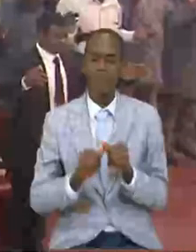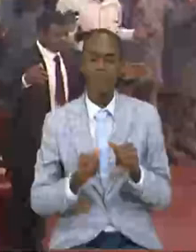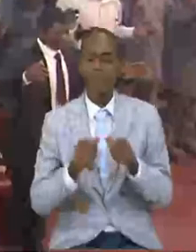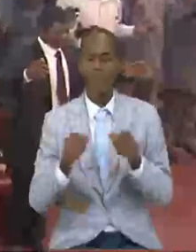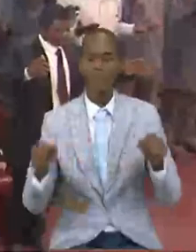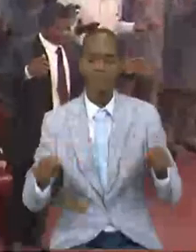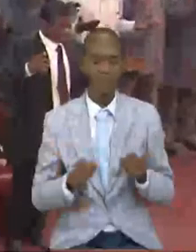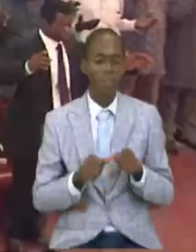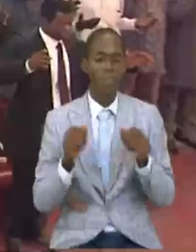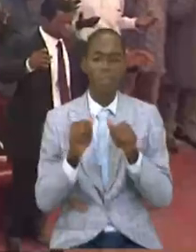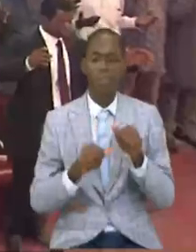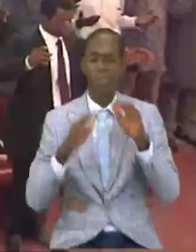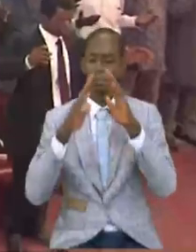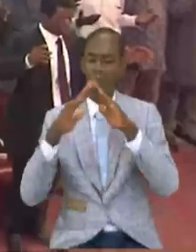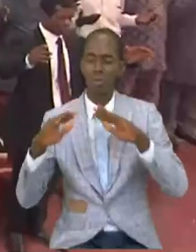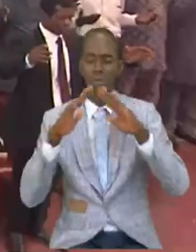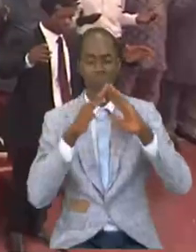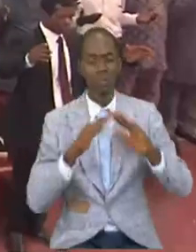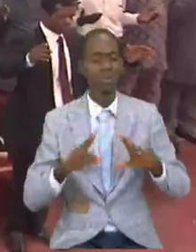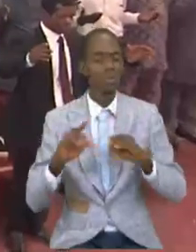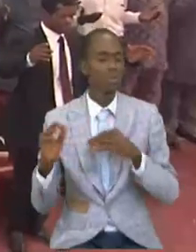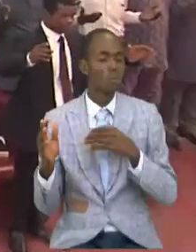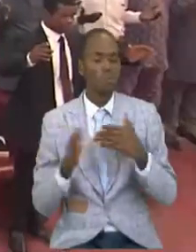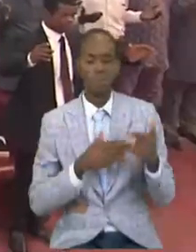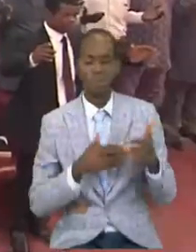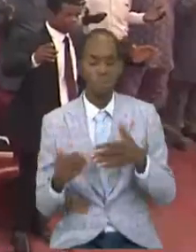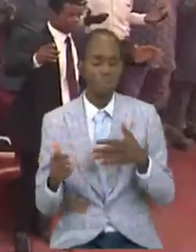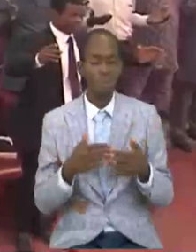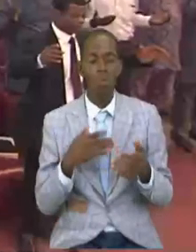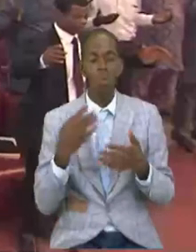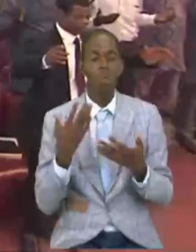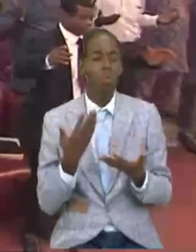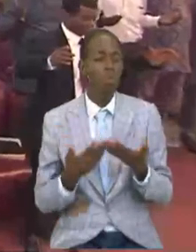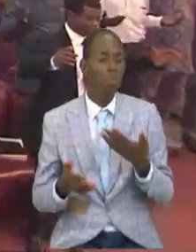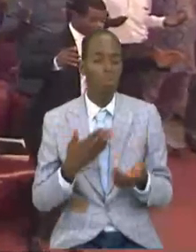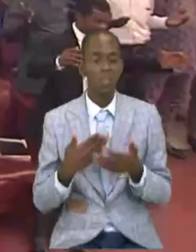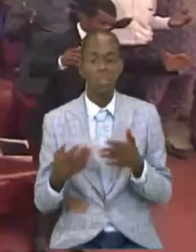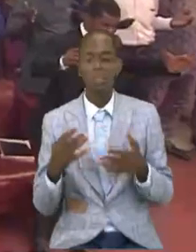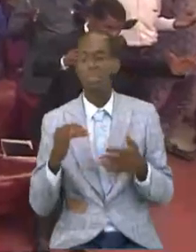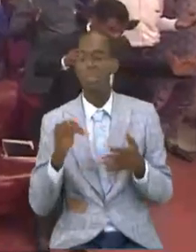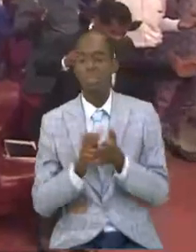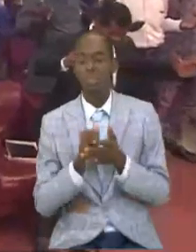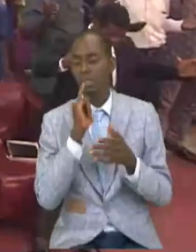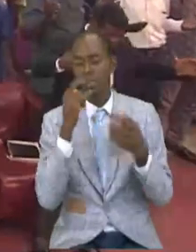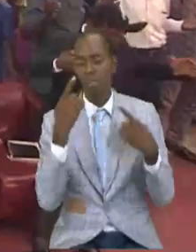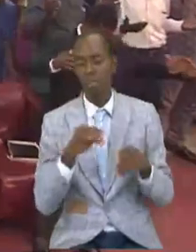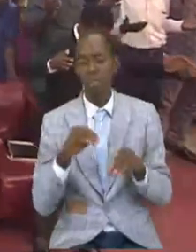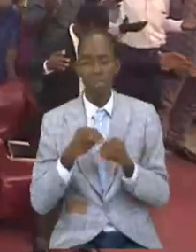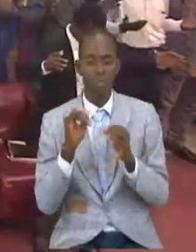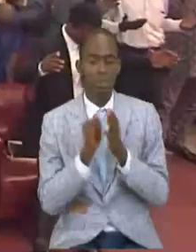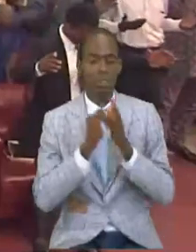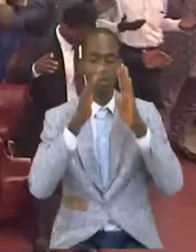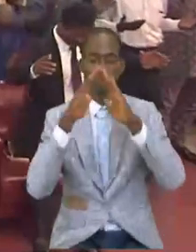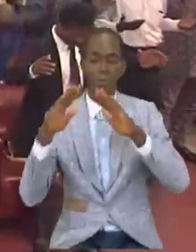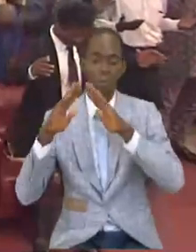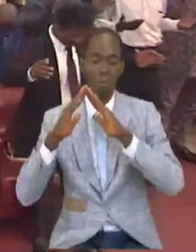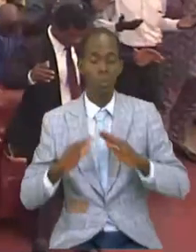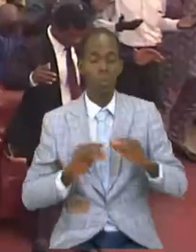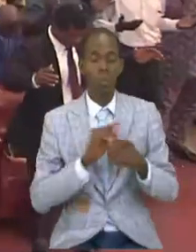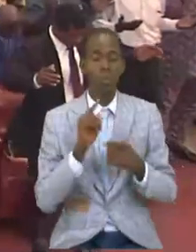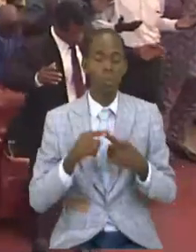Sur n'importe quel territoire, quelle que soit la communauté, quel que soit ce qui se passe dans la communauté